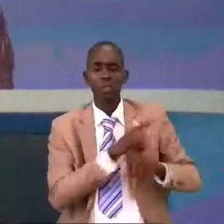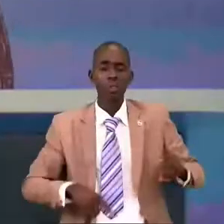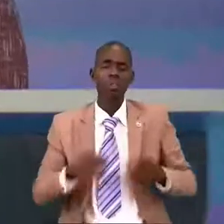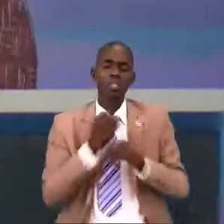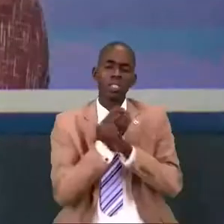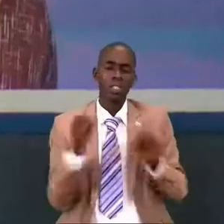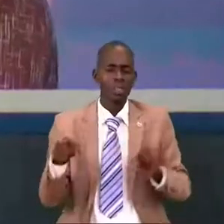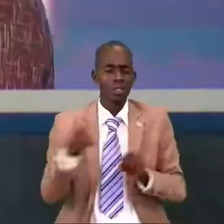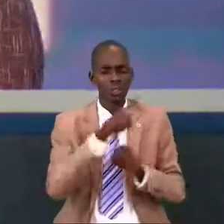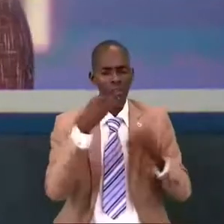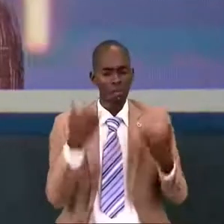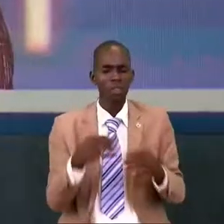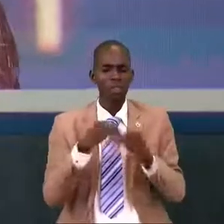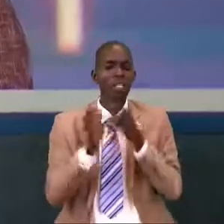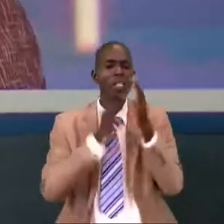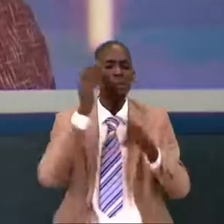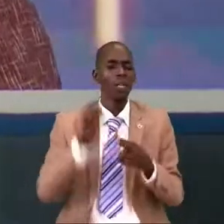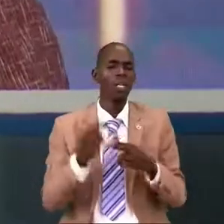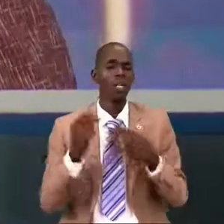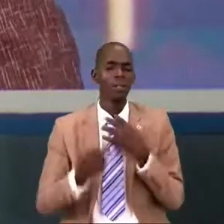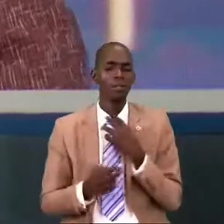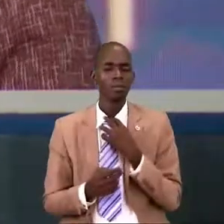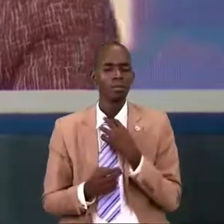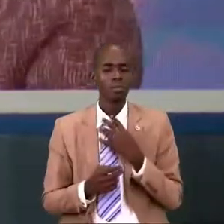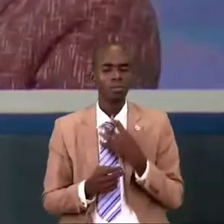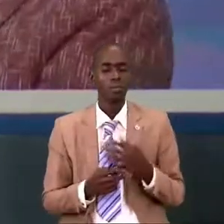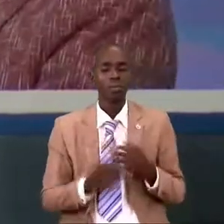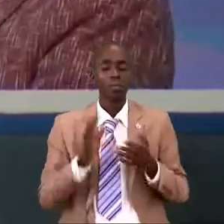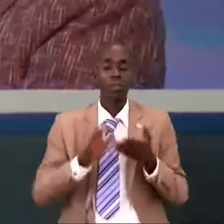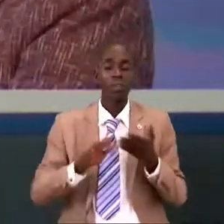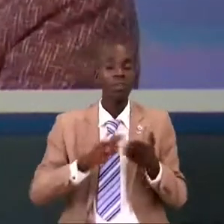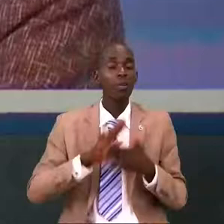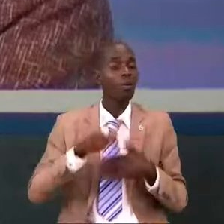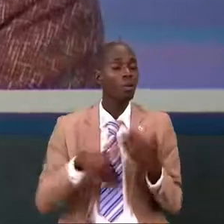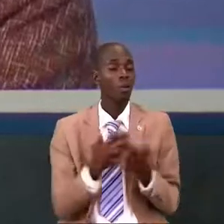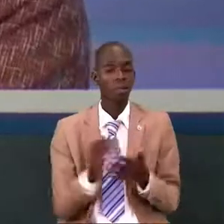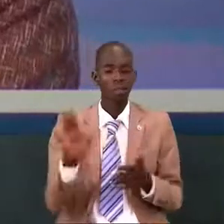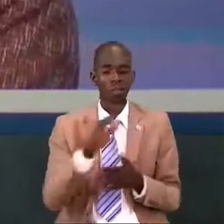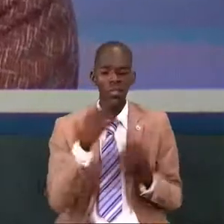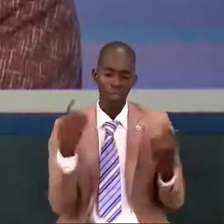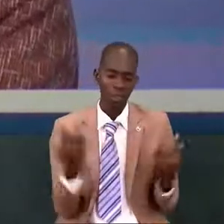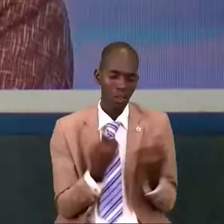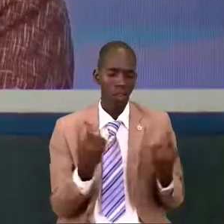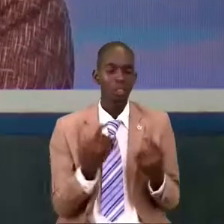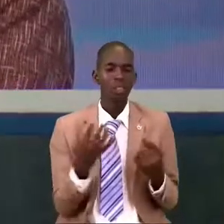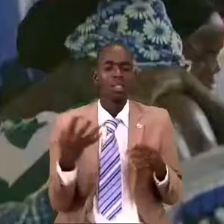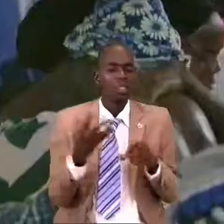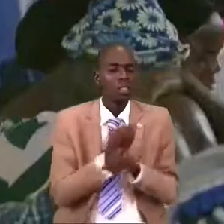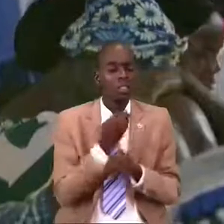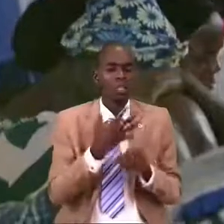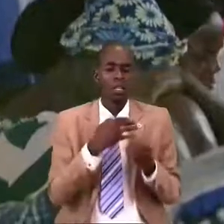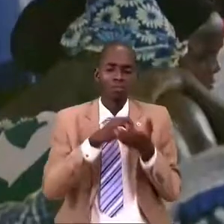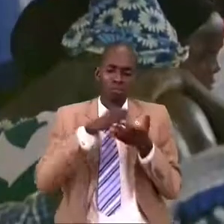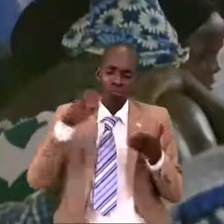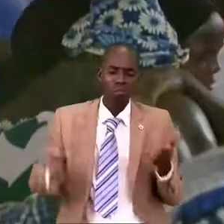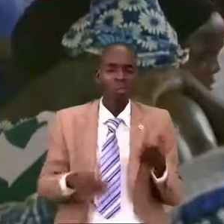Pardonne tous leurs péchés. Ôte et efface toutes les condamnations, toute la culpabilité de leur vie au